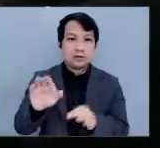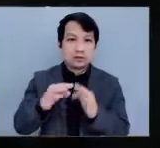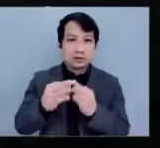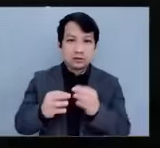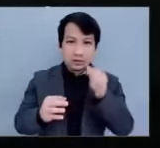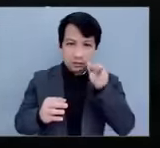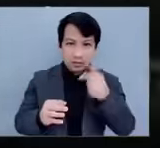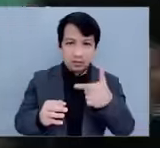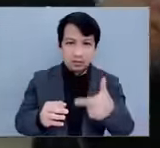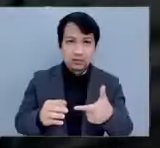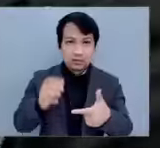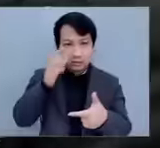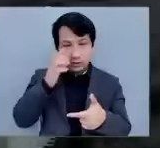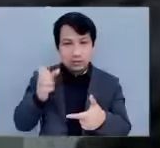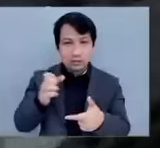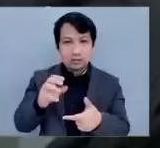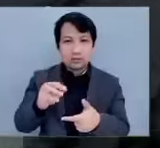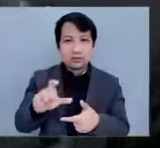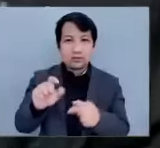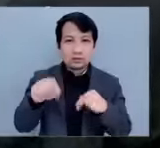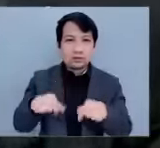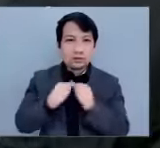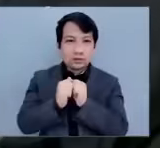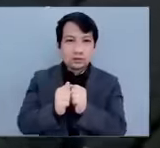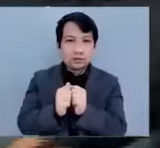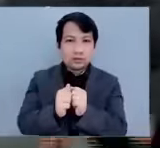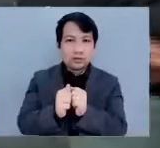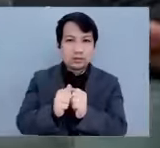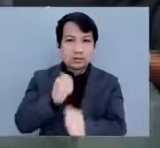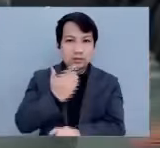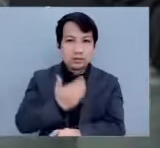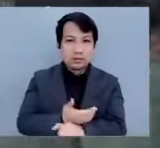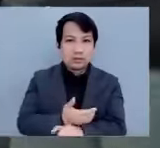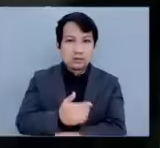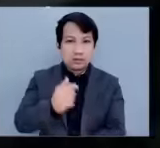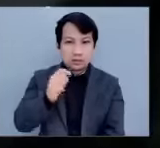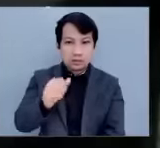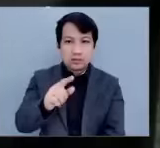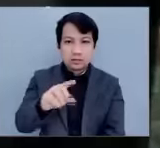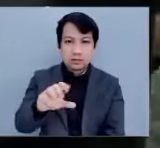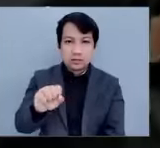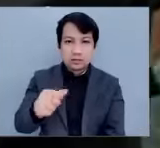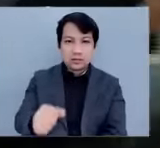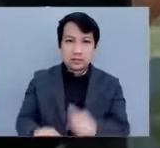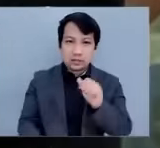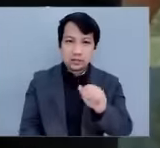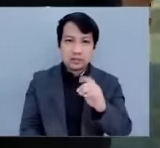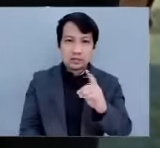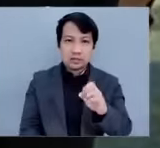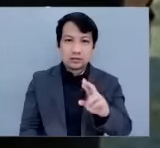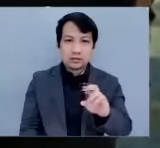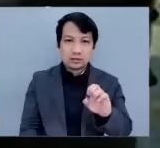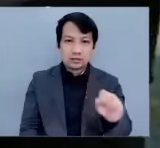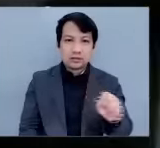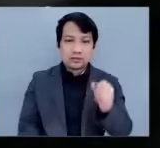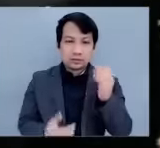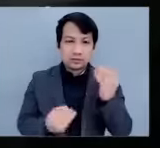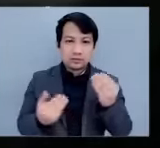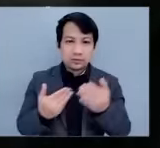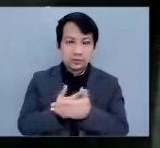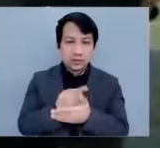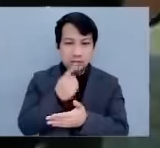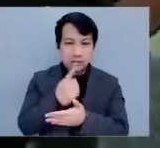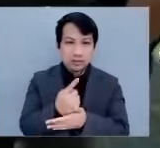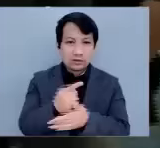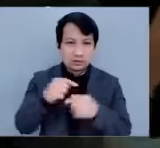Charlene Gonzalez Mulak kasama ang mga anak nilang sina Atasha at Andres para ito sa upcoming sitcom nila